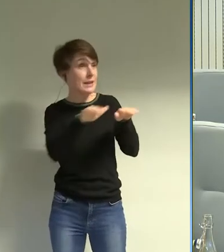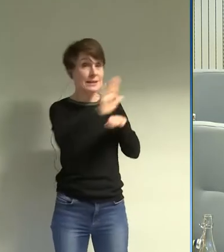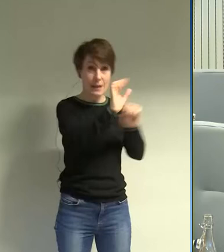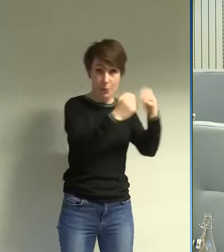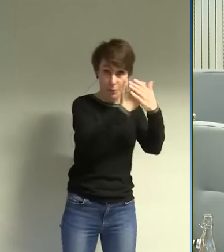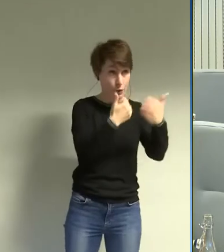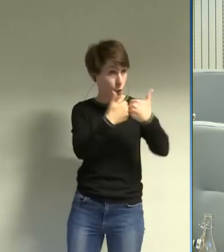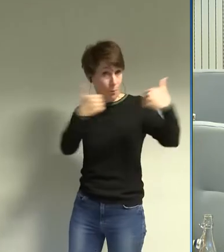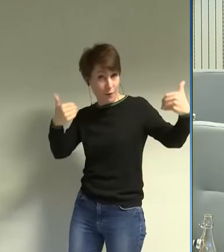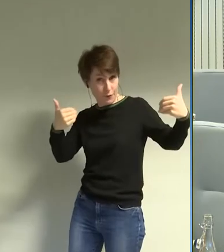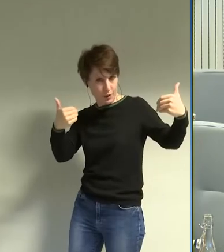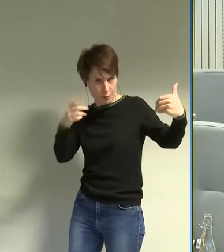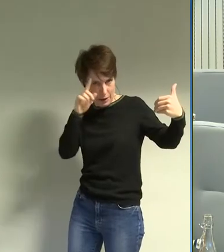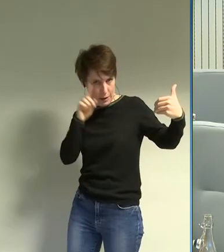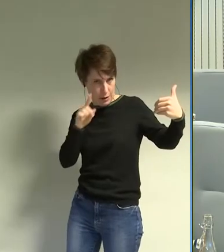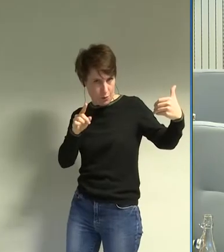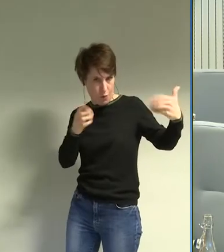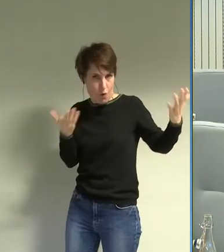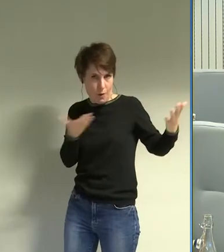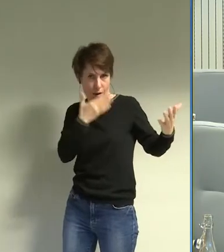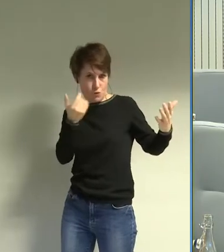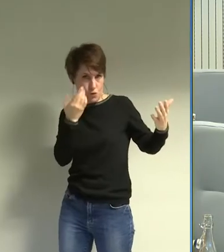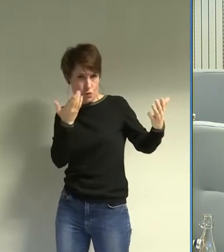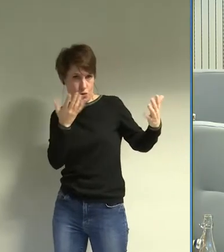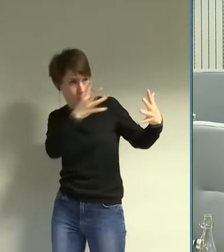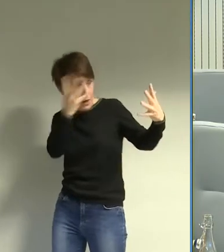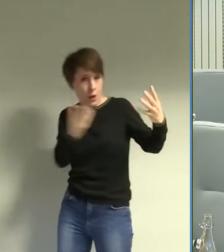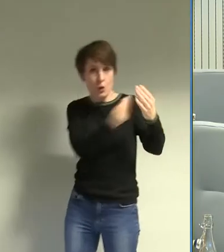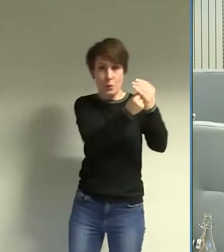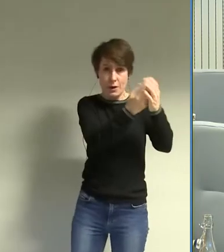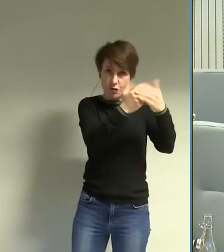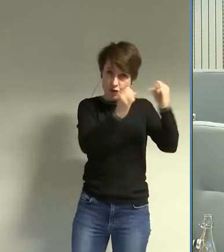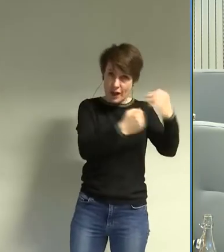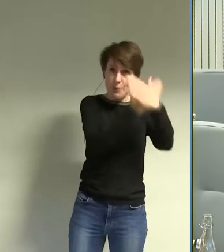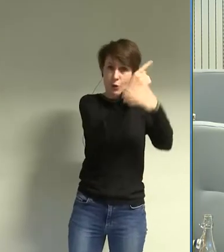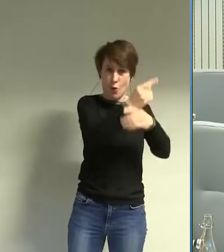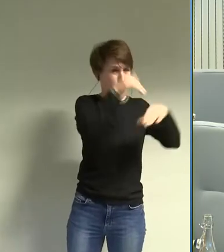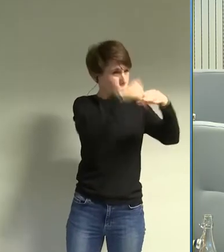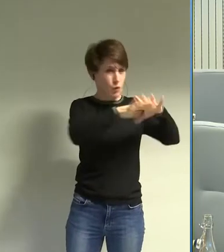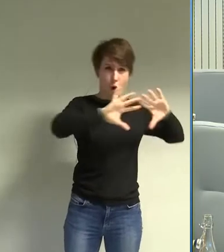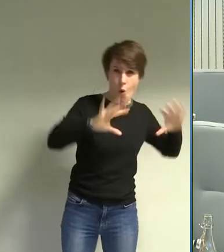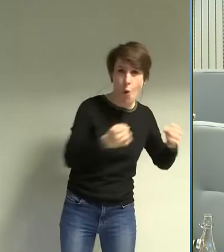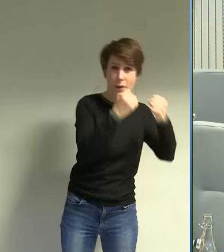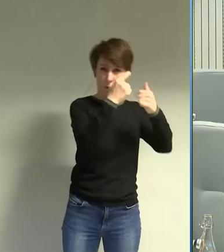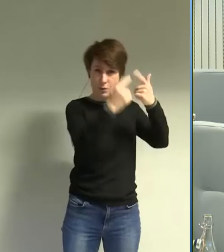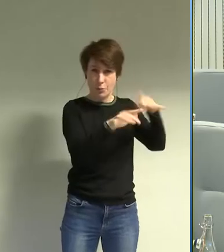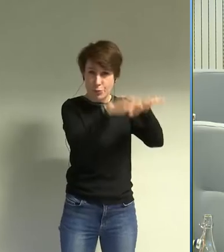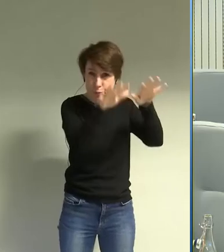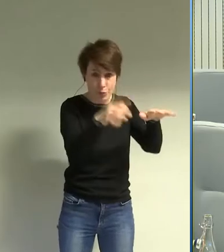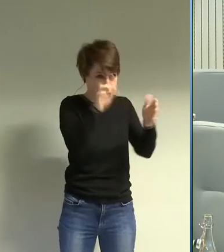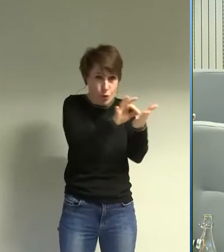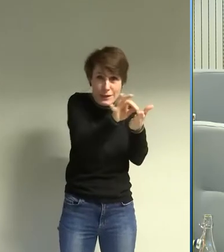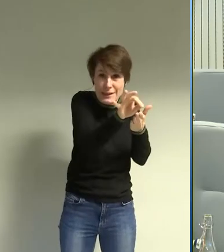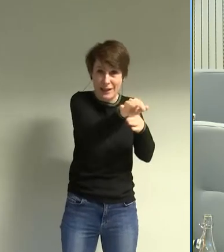chercher à le faire au sein de l'organisation disposant à la fois des ressources et des compétences indubitablement nécessaires à la mise en place de toute stratégie